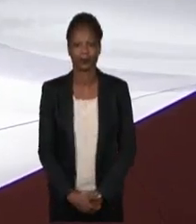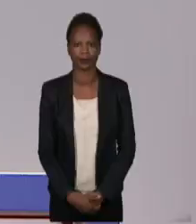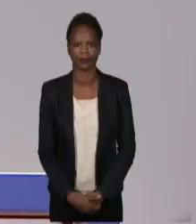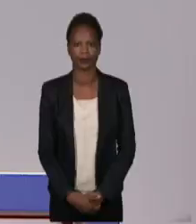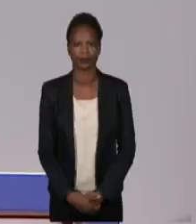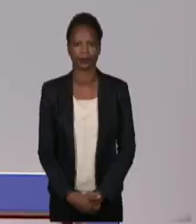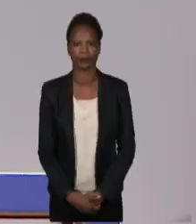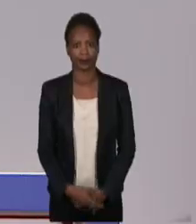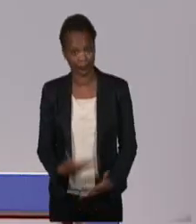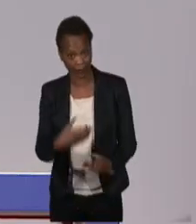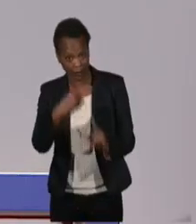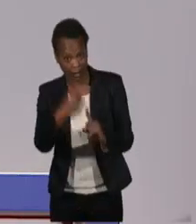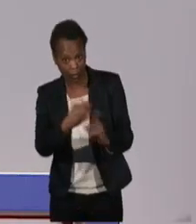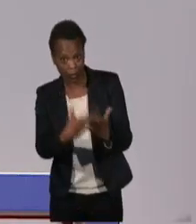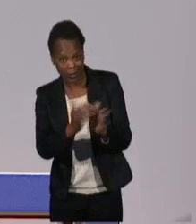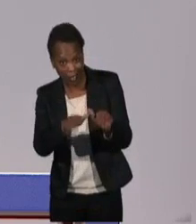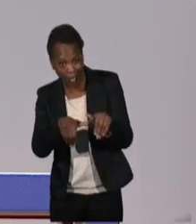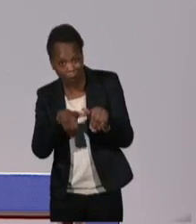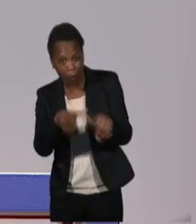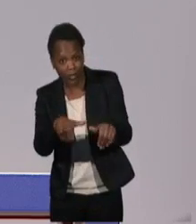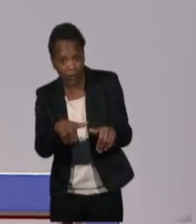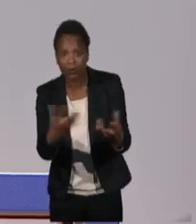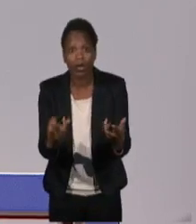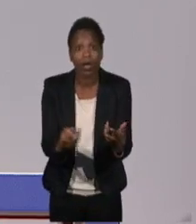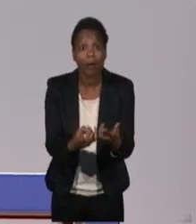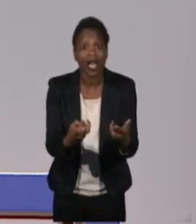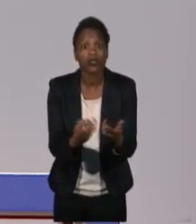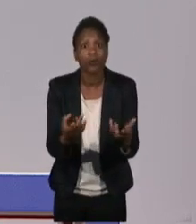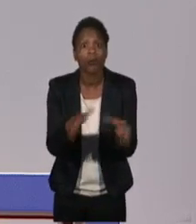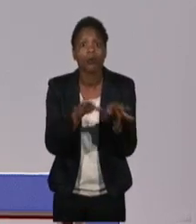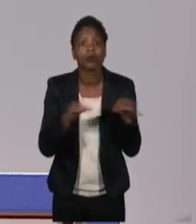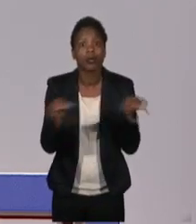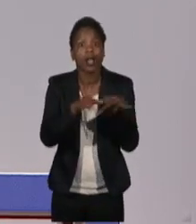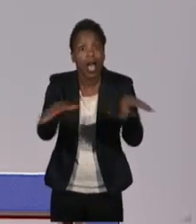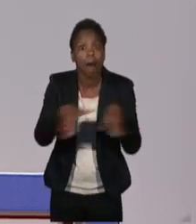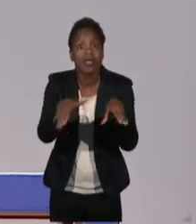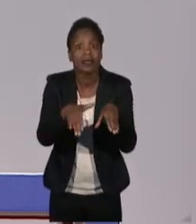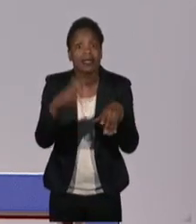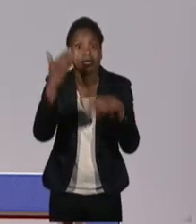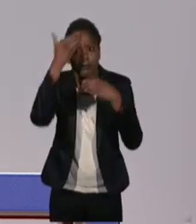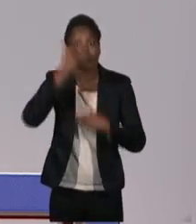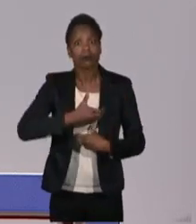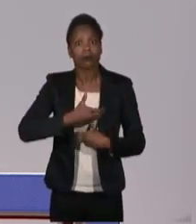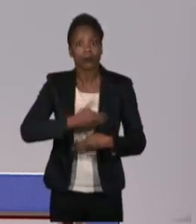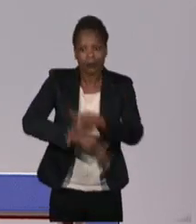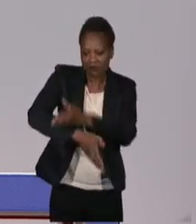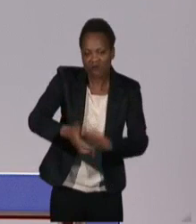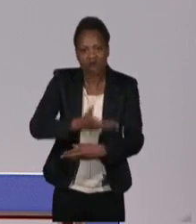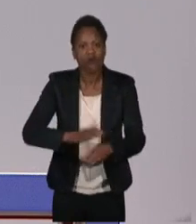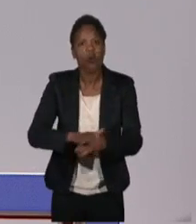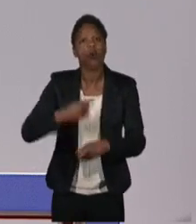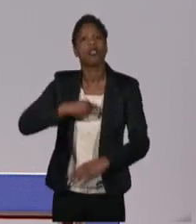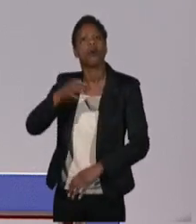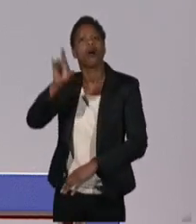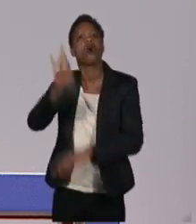Et je continue ce combat en refusant les tenues religieuses comme le burkini dans les piscines. Sur ce sujet, la semaine